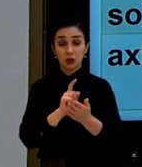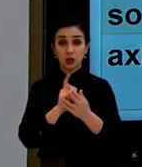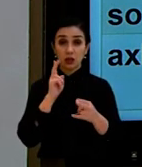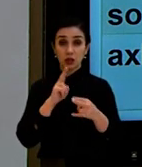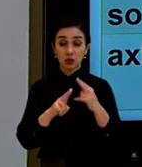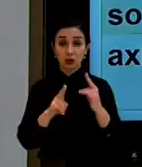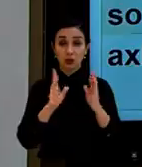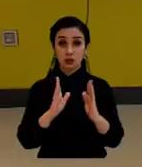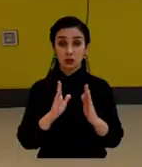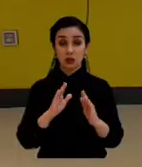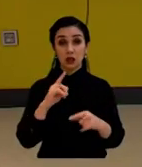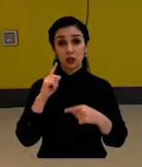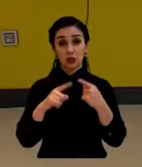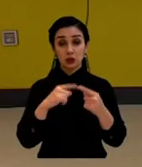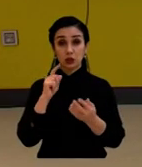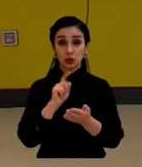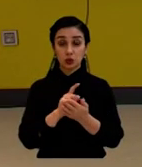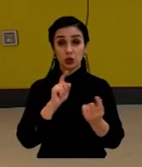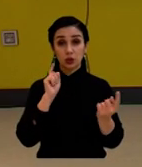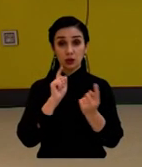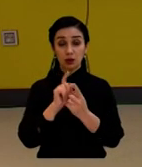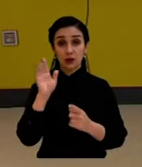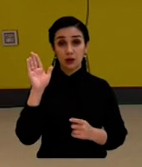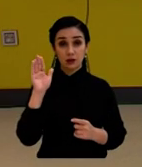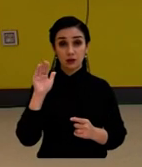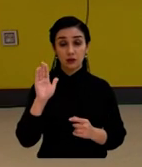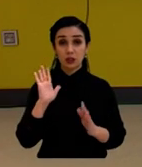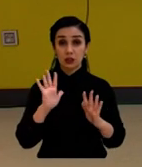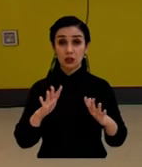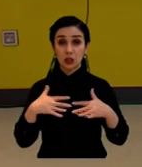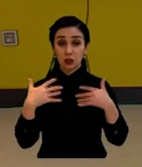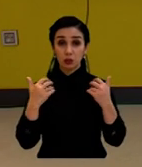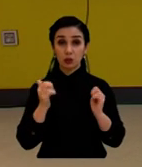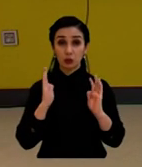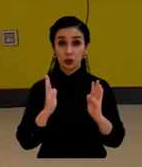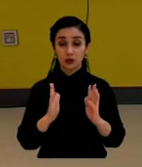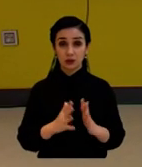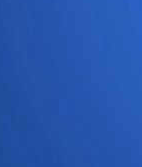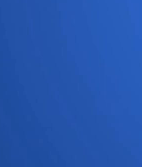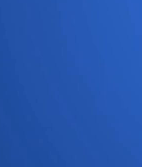darsimizga yakun yasaymiz. Kelgusi darsda uchrashguncha xayr. Salomat bo'ling.